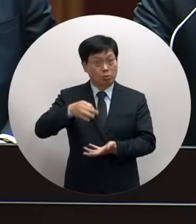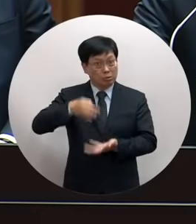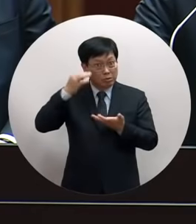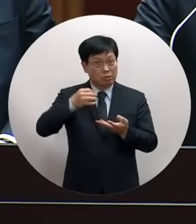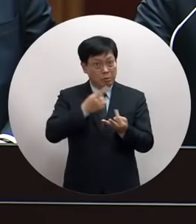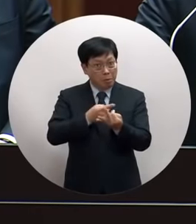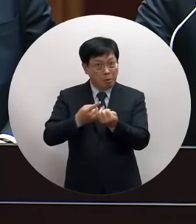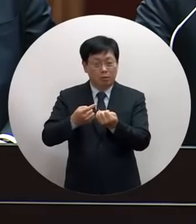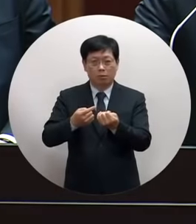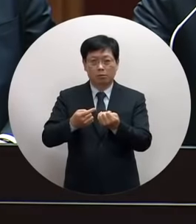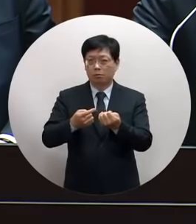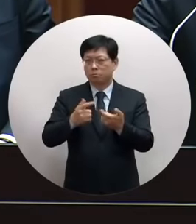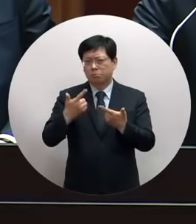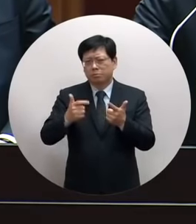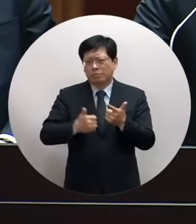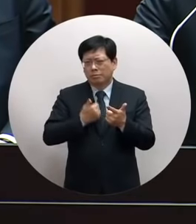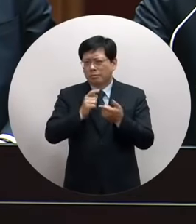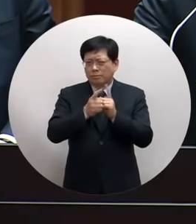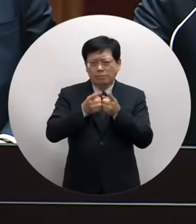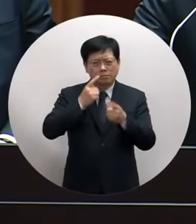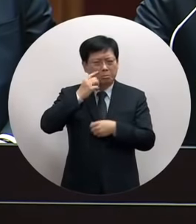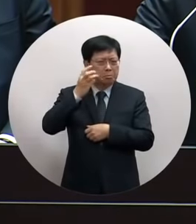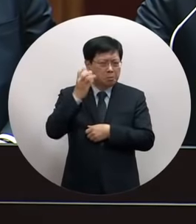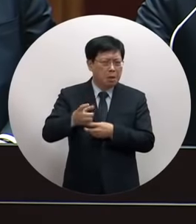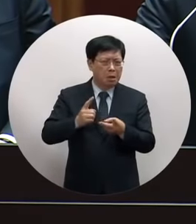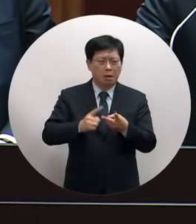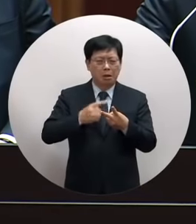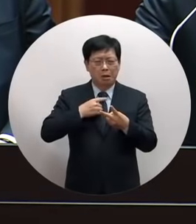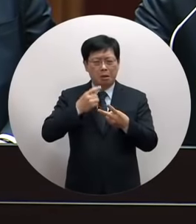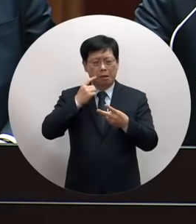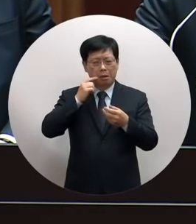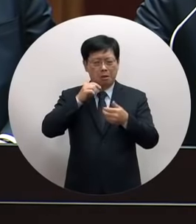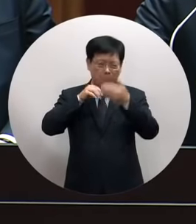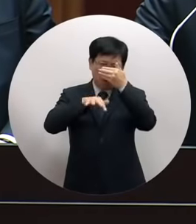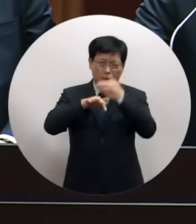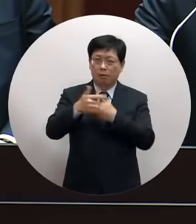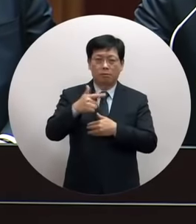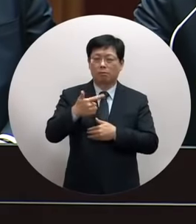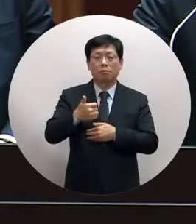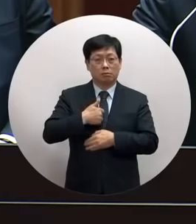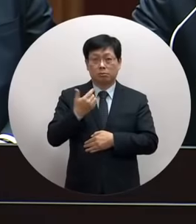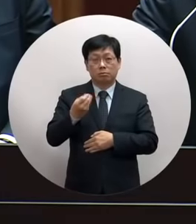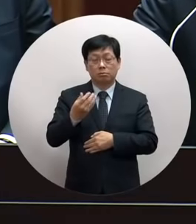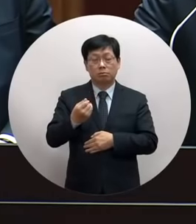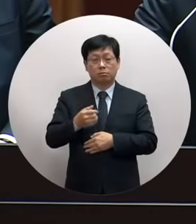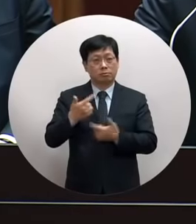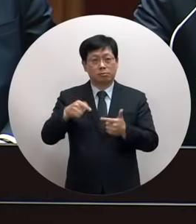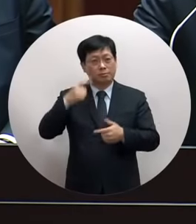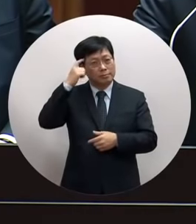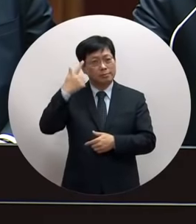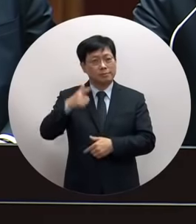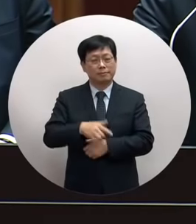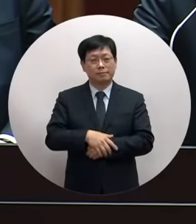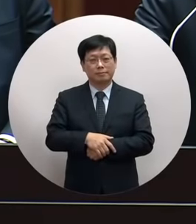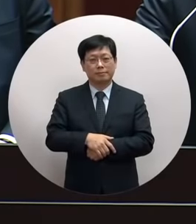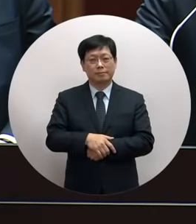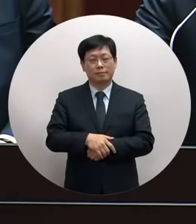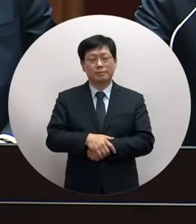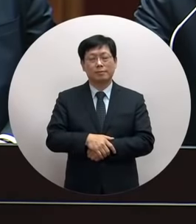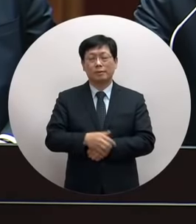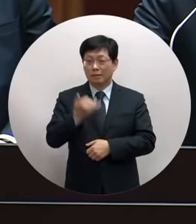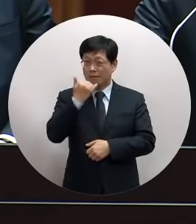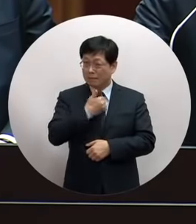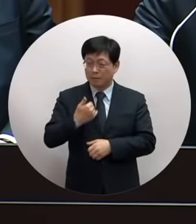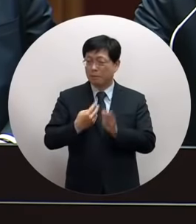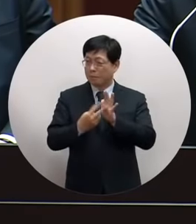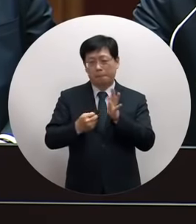个没有任何歧视或者污名的意思，我完全不是这样的意思。我也许